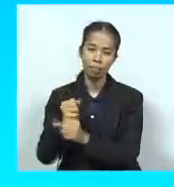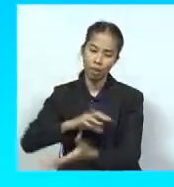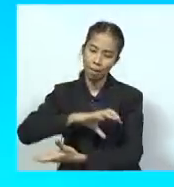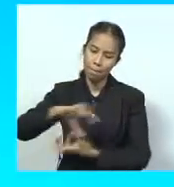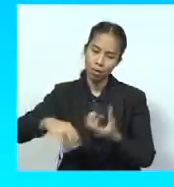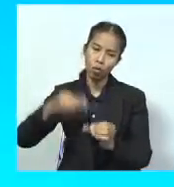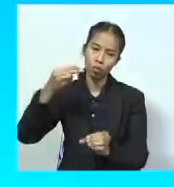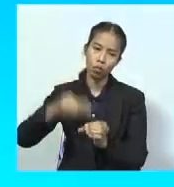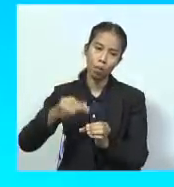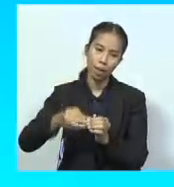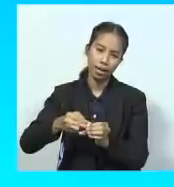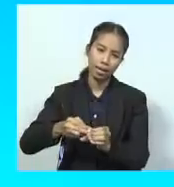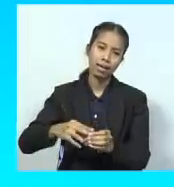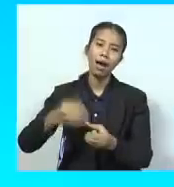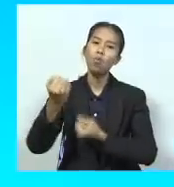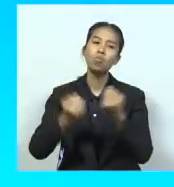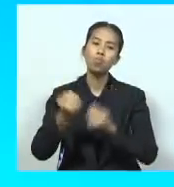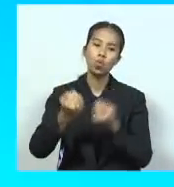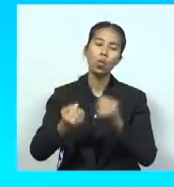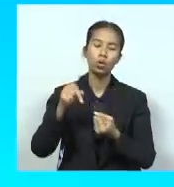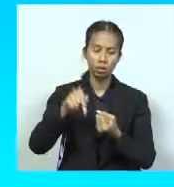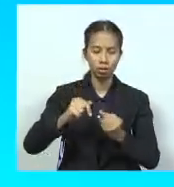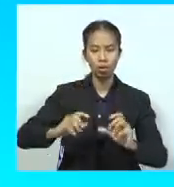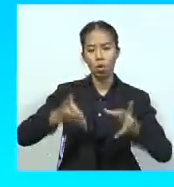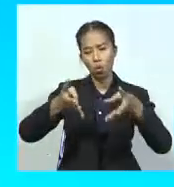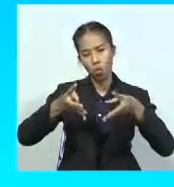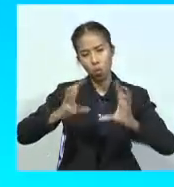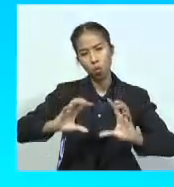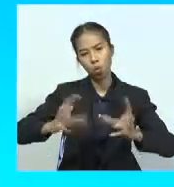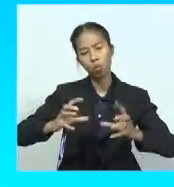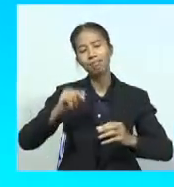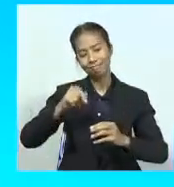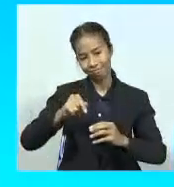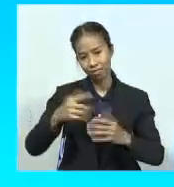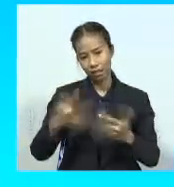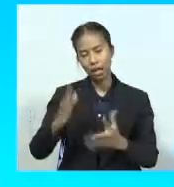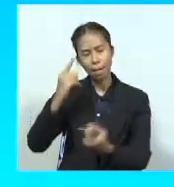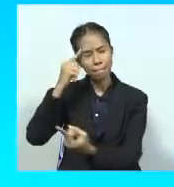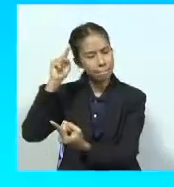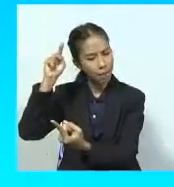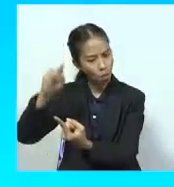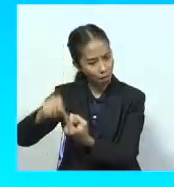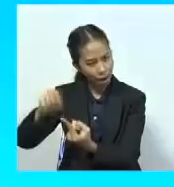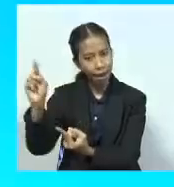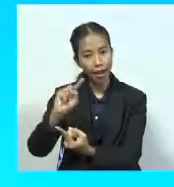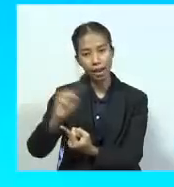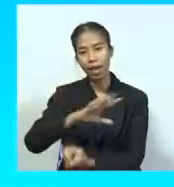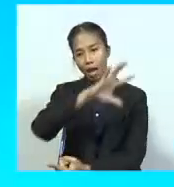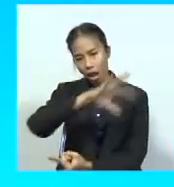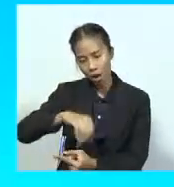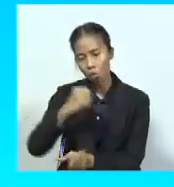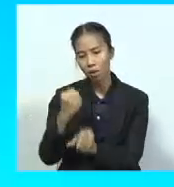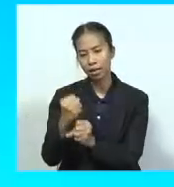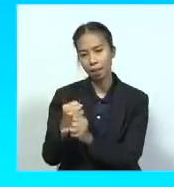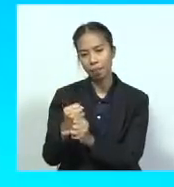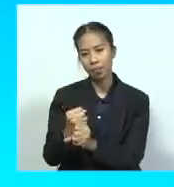มของน้ำมัน B20 นะครับที่นำไปใช้กับพวกรถบรรทุกอะไรประมาณนี้นะครับโดยมีเป้าหมายนะครับการนำมาเป็นส่วนผส